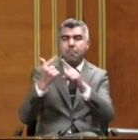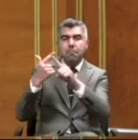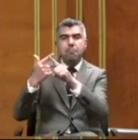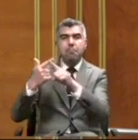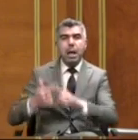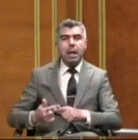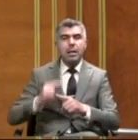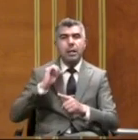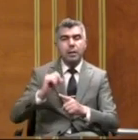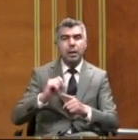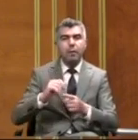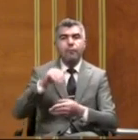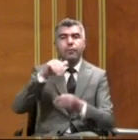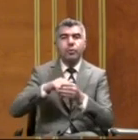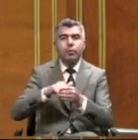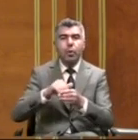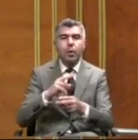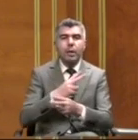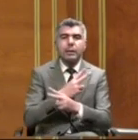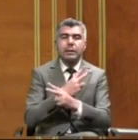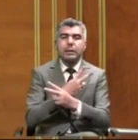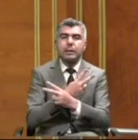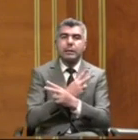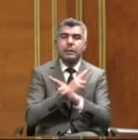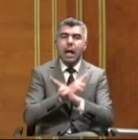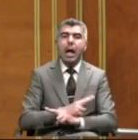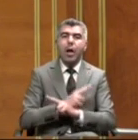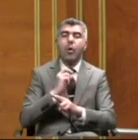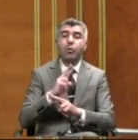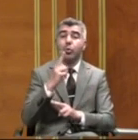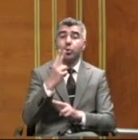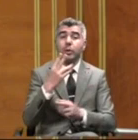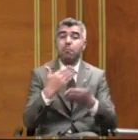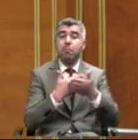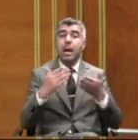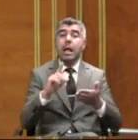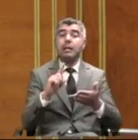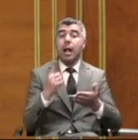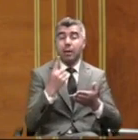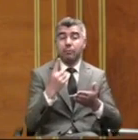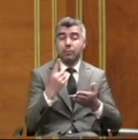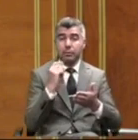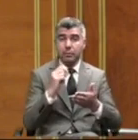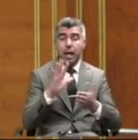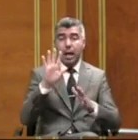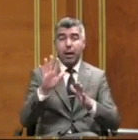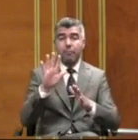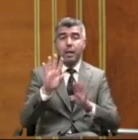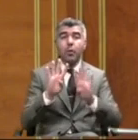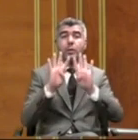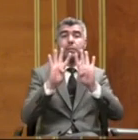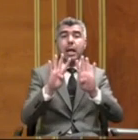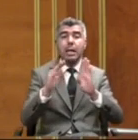او الخاصه بالصندوق المغربي التقاعد زوج المليار تاع الدرهم همت 85 الف